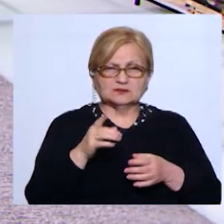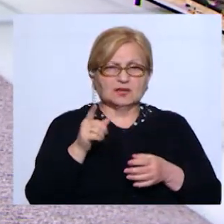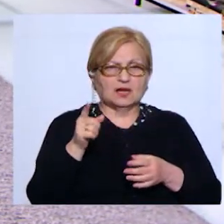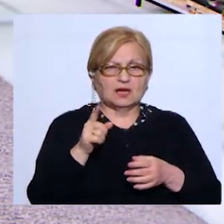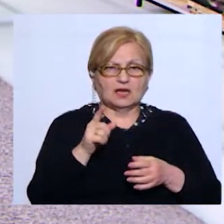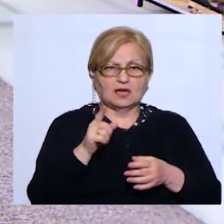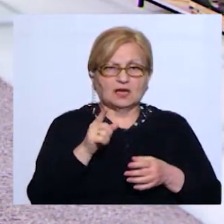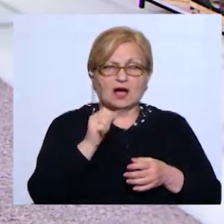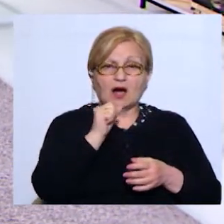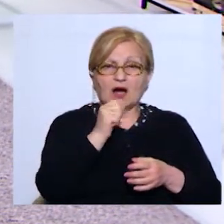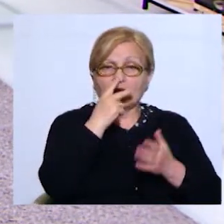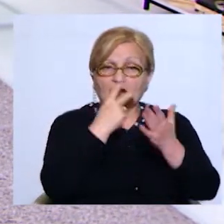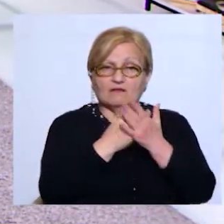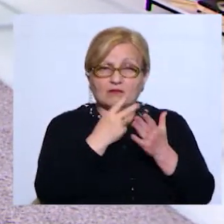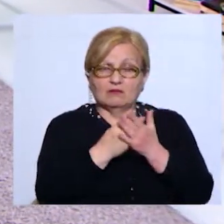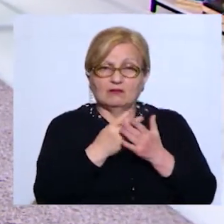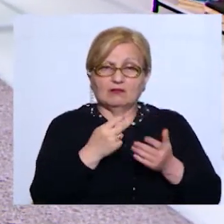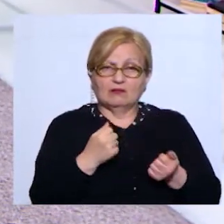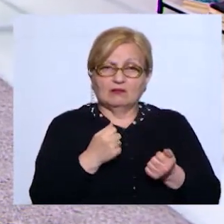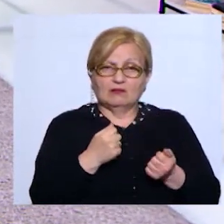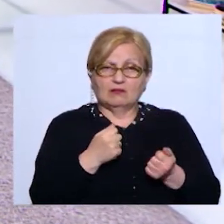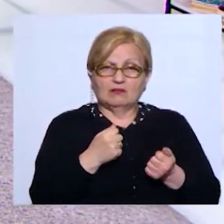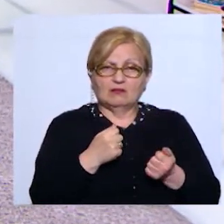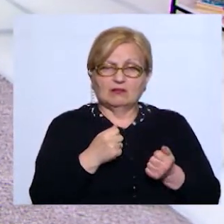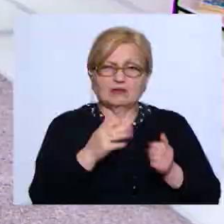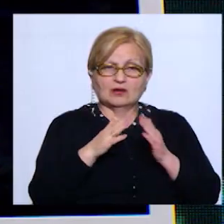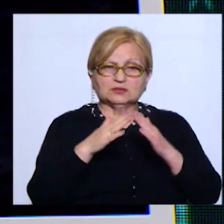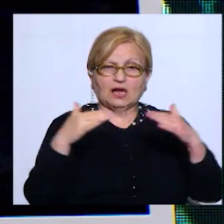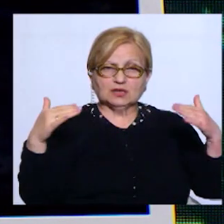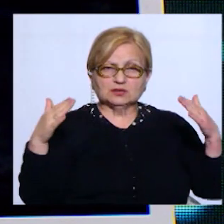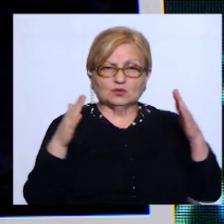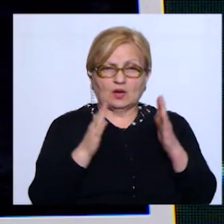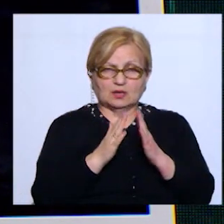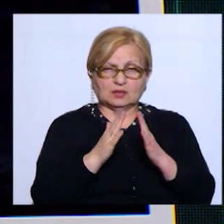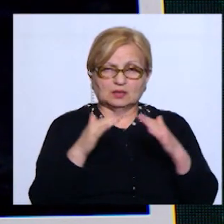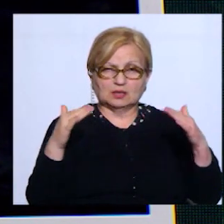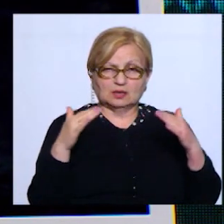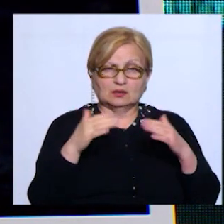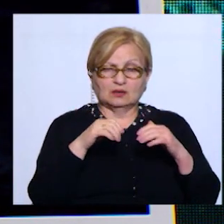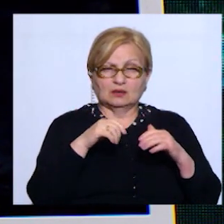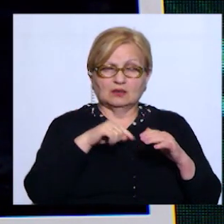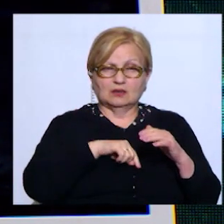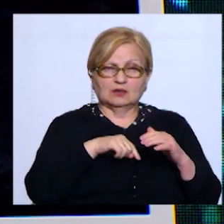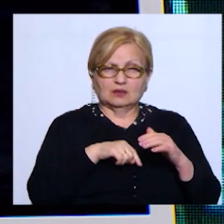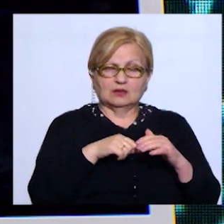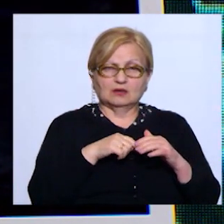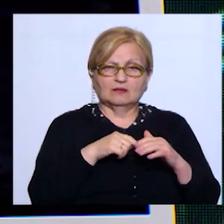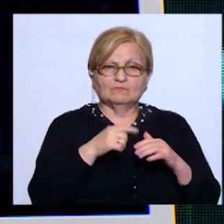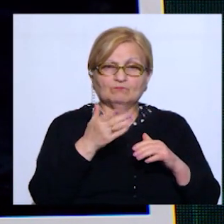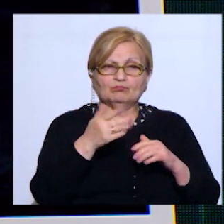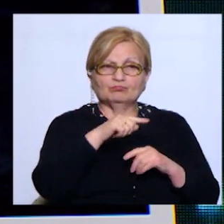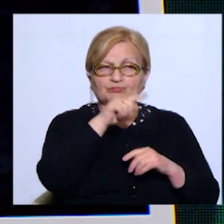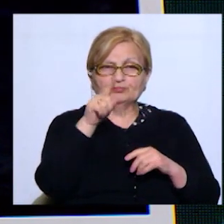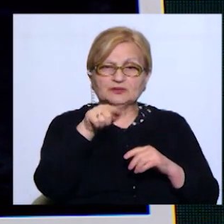არის, ხშირად აგვიჩვენებს, თქვათ, რამდენად გაფართოვდა თუ შევიწროვდა პარაბოლაში შტოები, თქვათ, გარკვეული